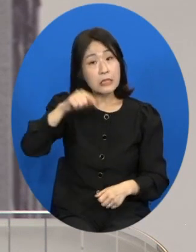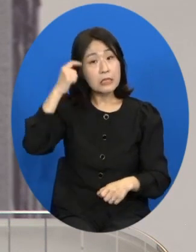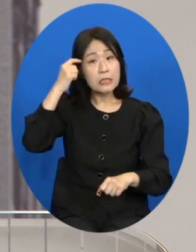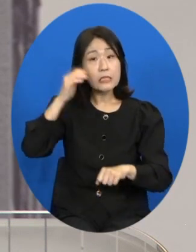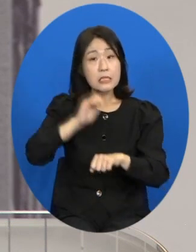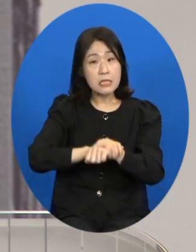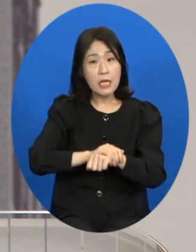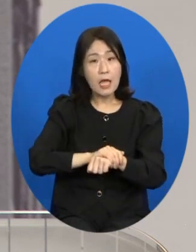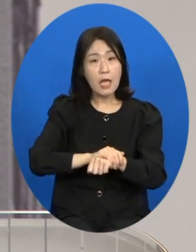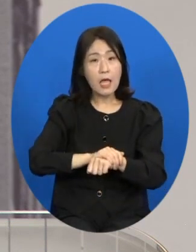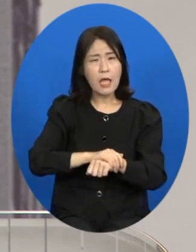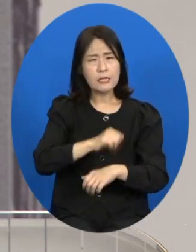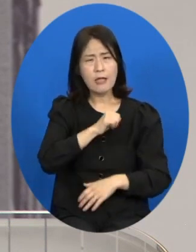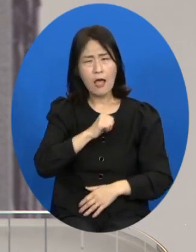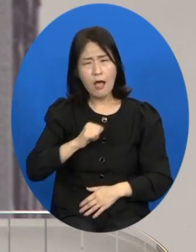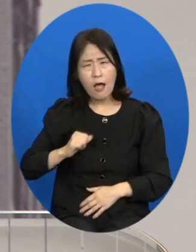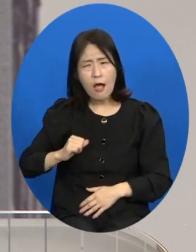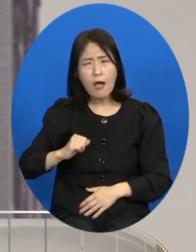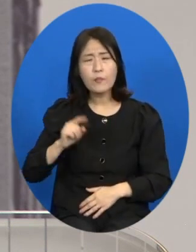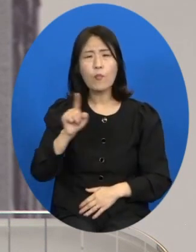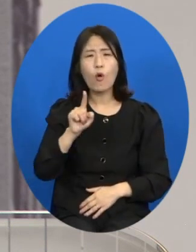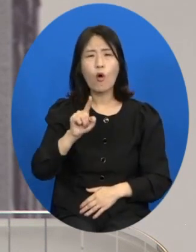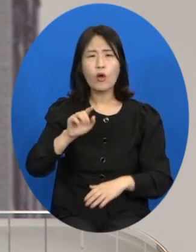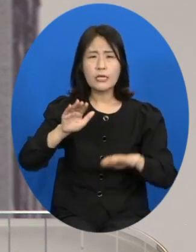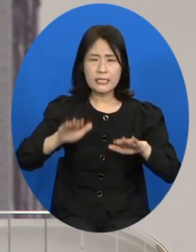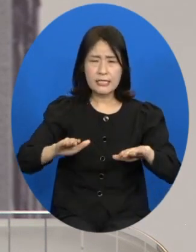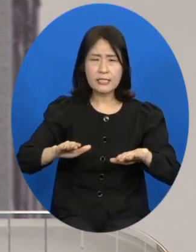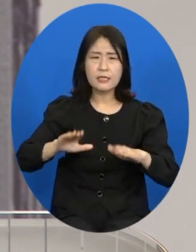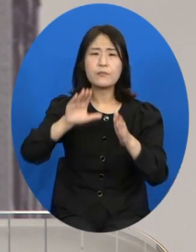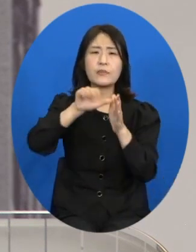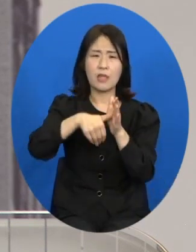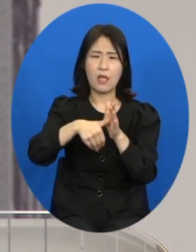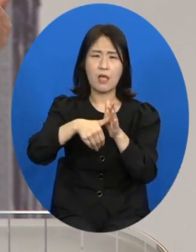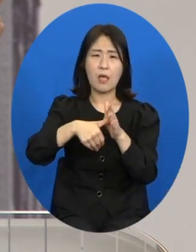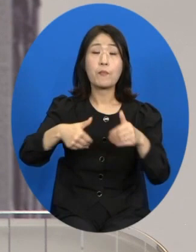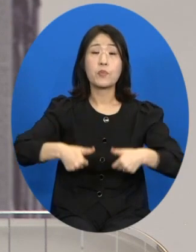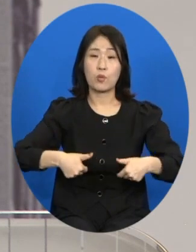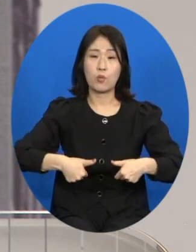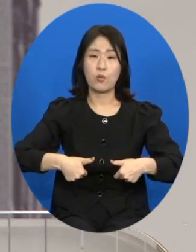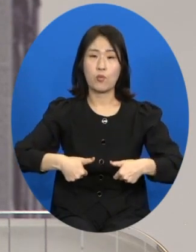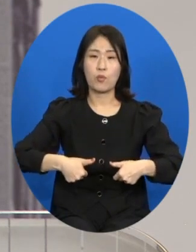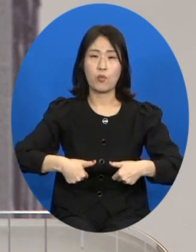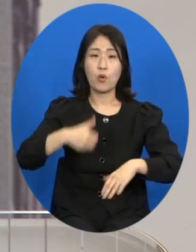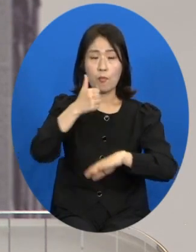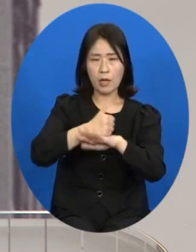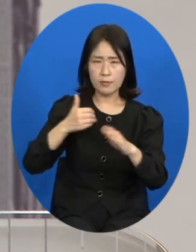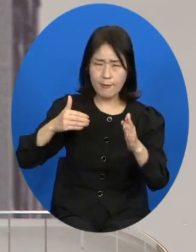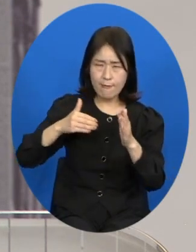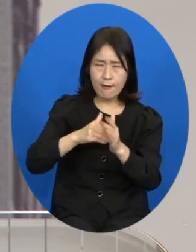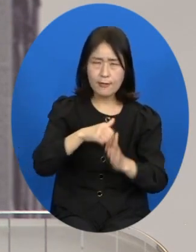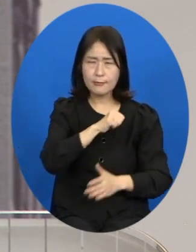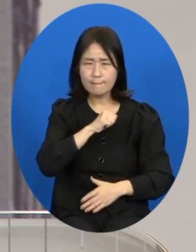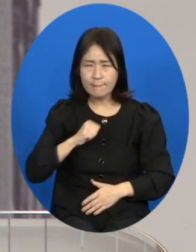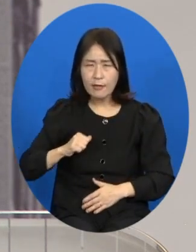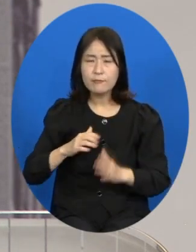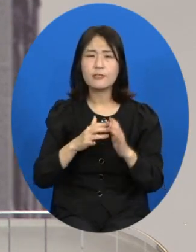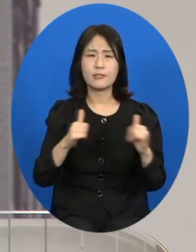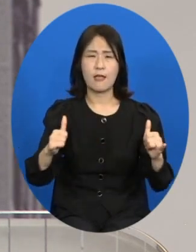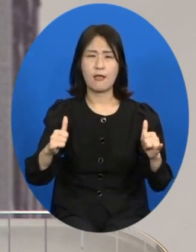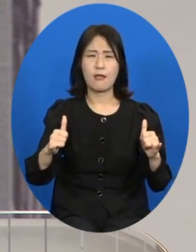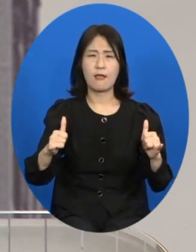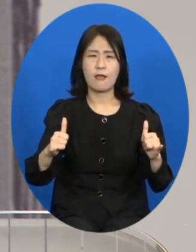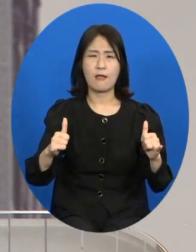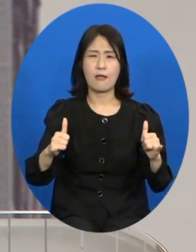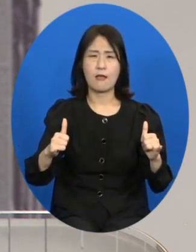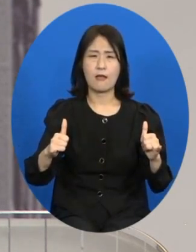여러분이지이인가 이 마지막 시대 너무나 중요한 거예요 끝까지 견디는 자에게 열매가 있다는 것이죠 예수님도 동일한 말씀을